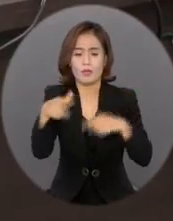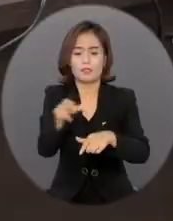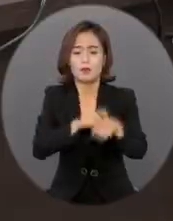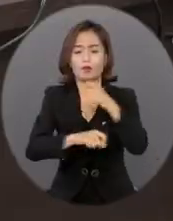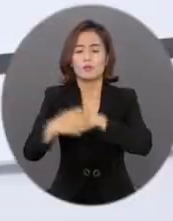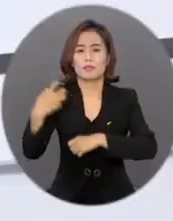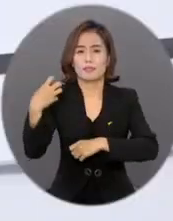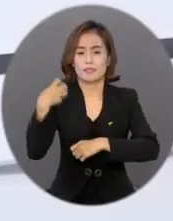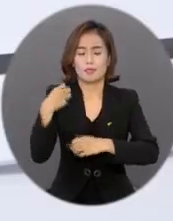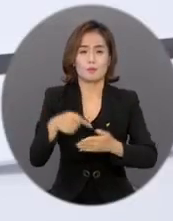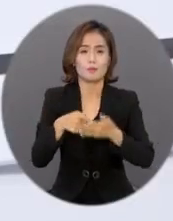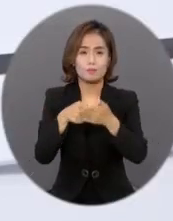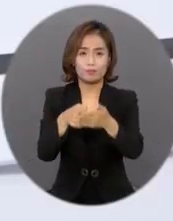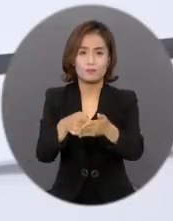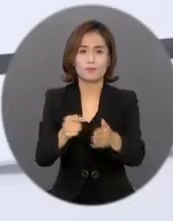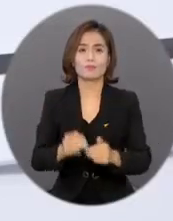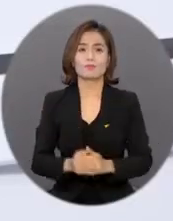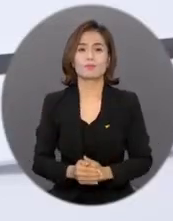적극적인 역할을 촉구했습니다.